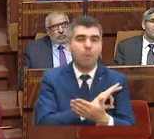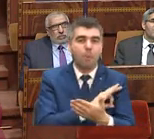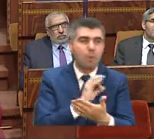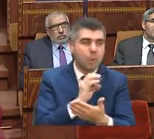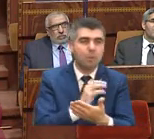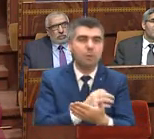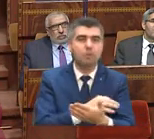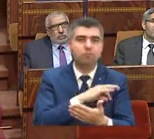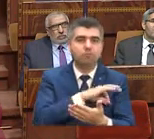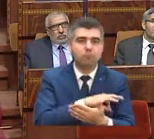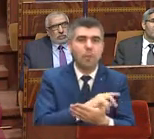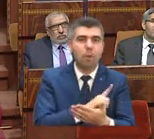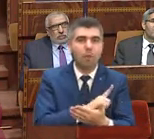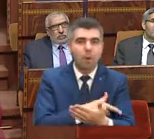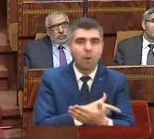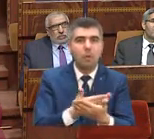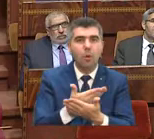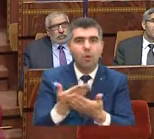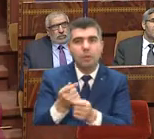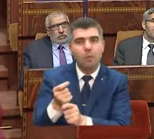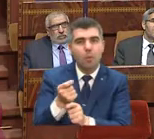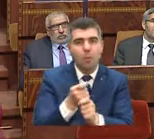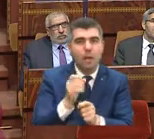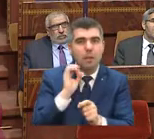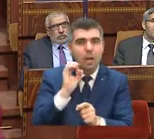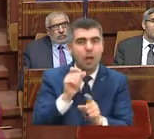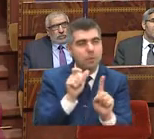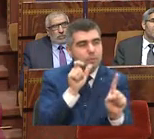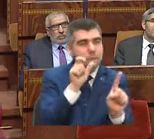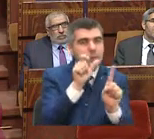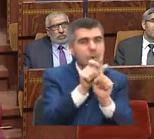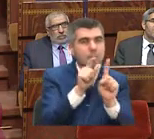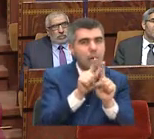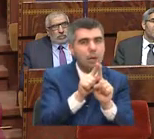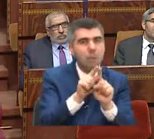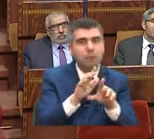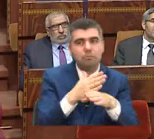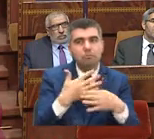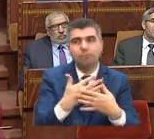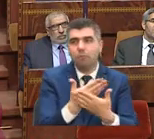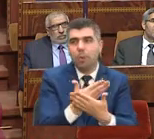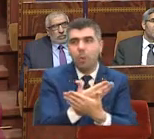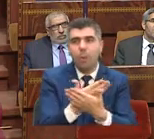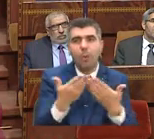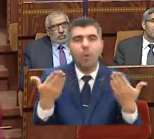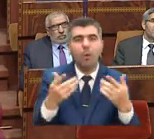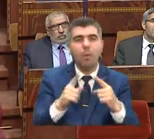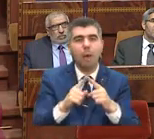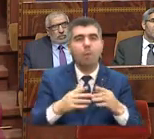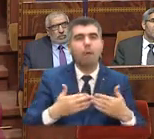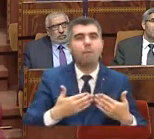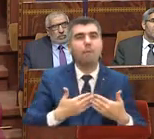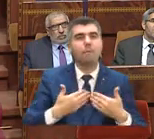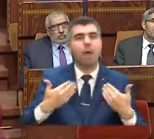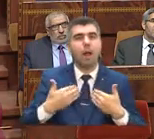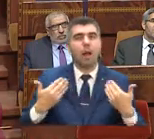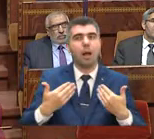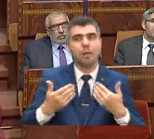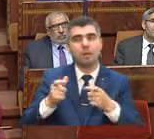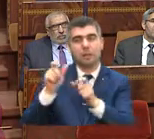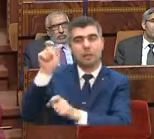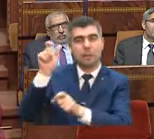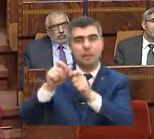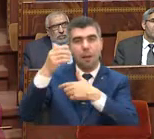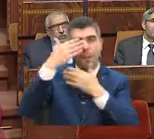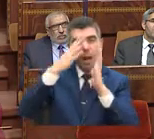المجرمين ليلقوا جزاءهم، الشيء الذي أدى إلى تهدئة النفوس وزرع الأمل وقد عبر المغاربة جميع أطيافهم